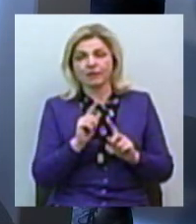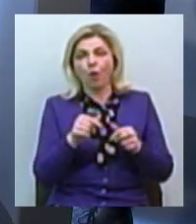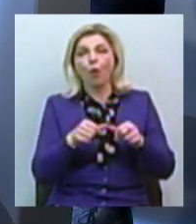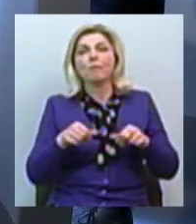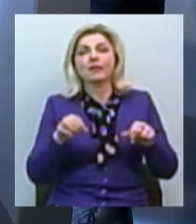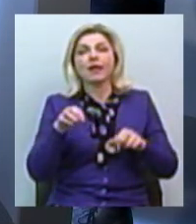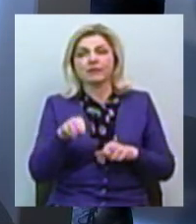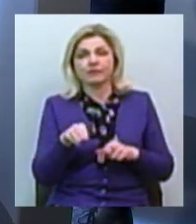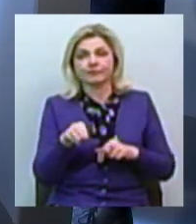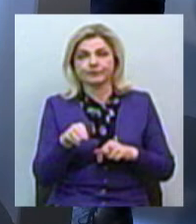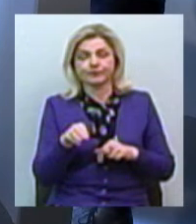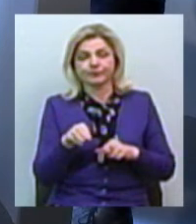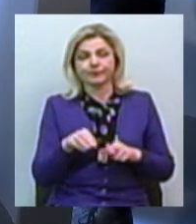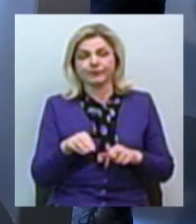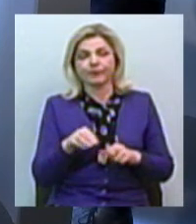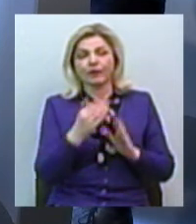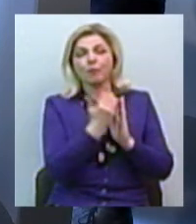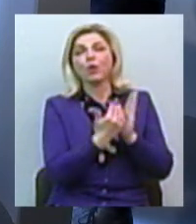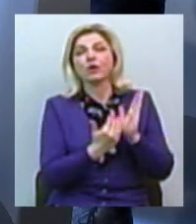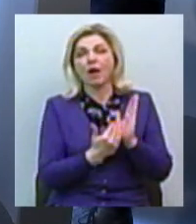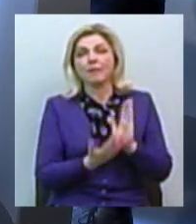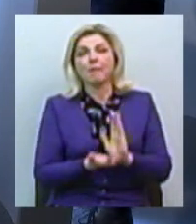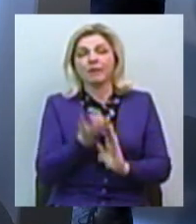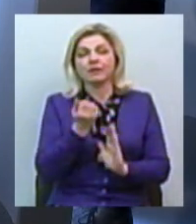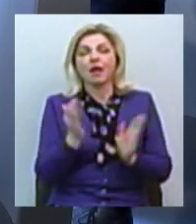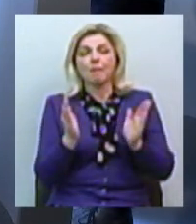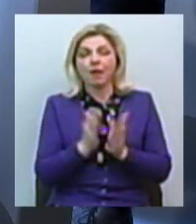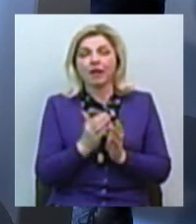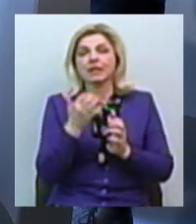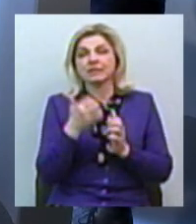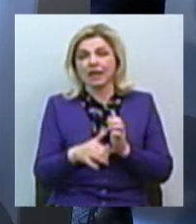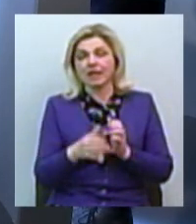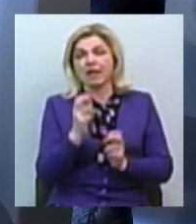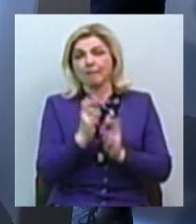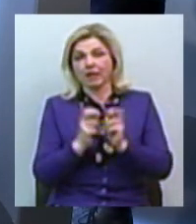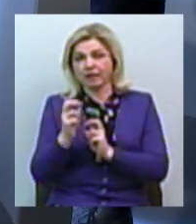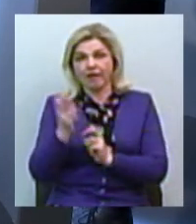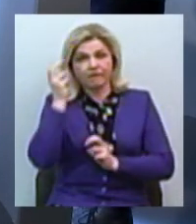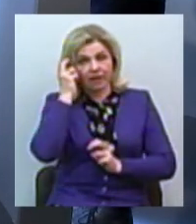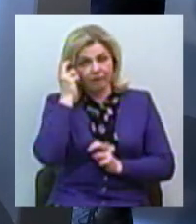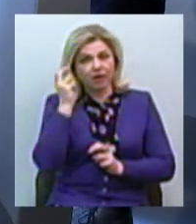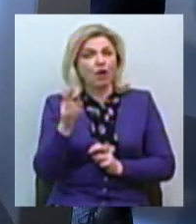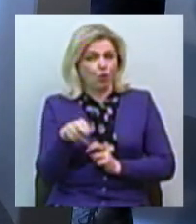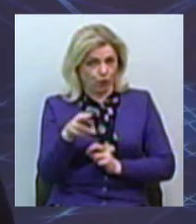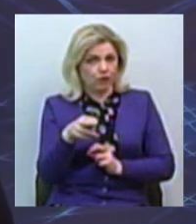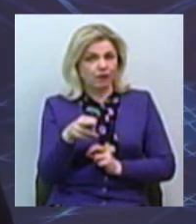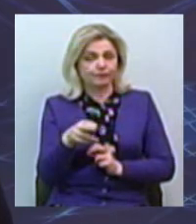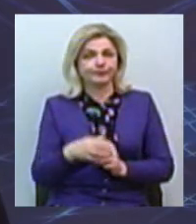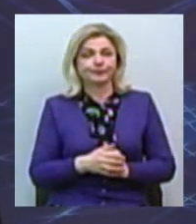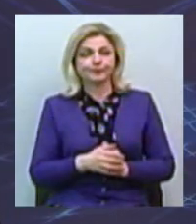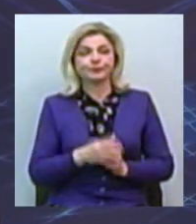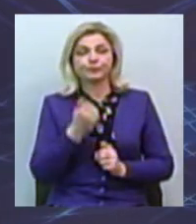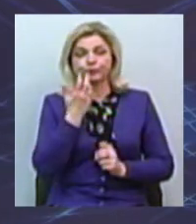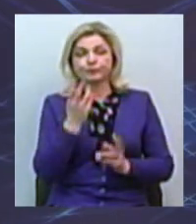комітету по програмі підтримки малих і середніх підприємств у Києві у грудні, здається, коли